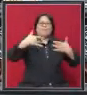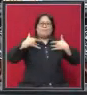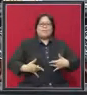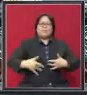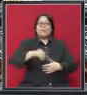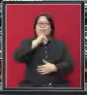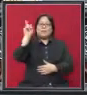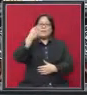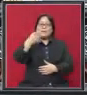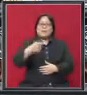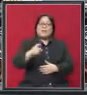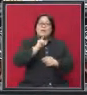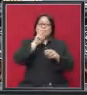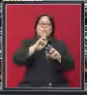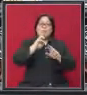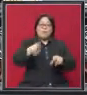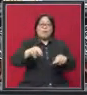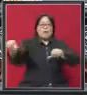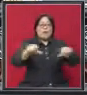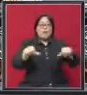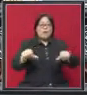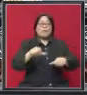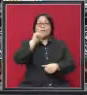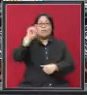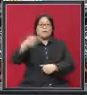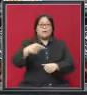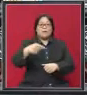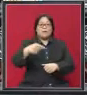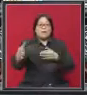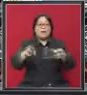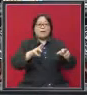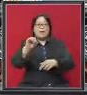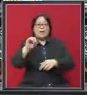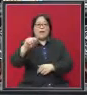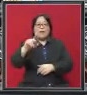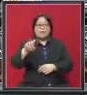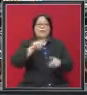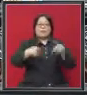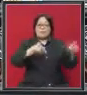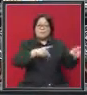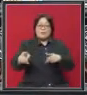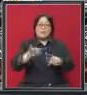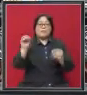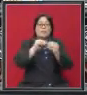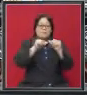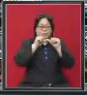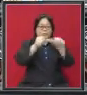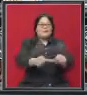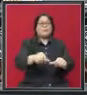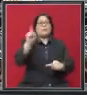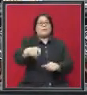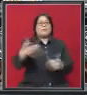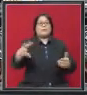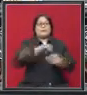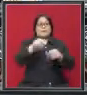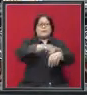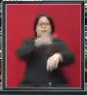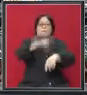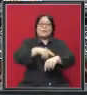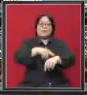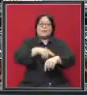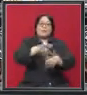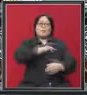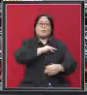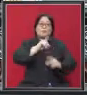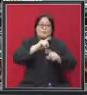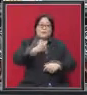kecewa. Bukan sekadar reactive action. Bukan sekadar pelan-pelan reaktif tetapi pelan-pelan yang bersifat sustainable. Yang jangka jauh yang